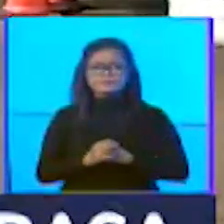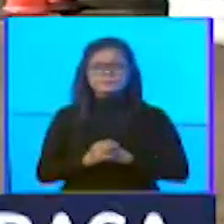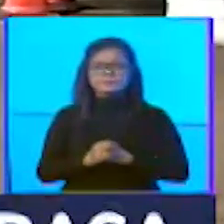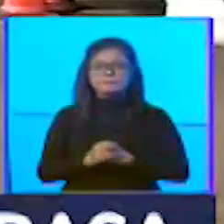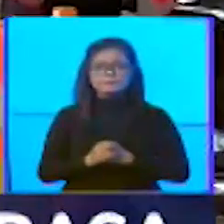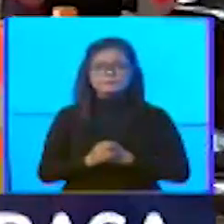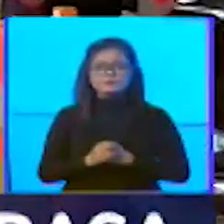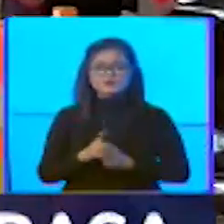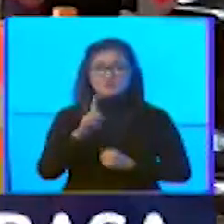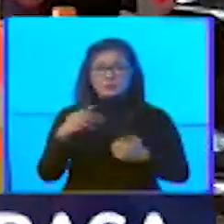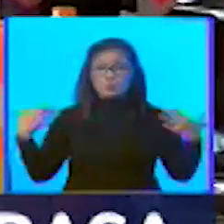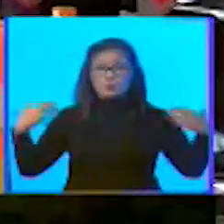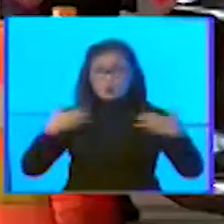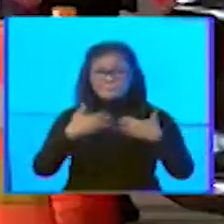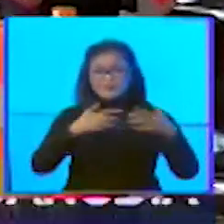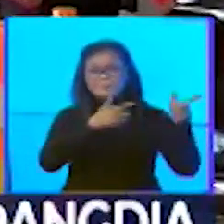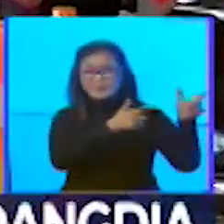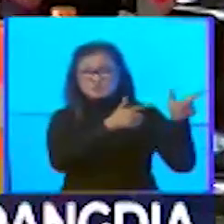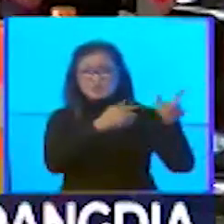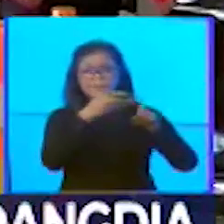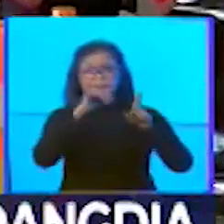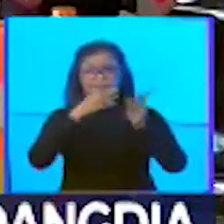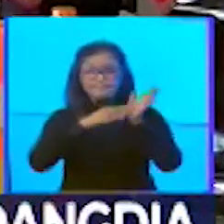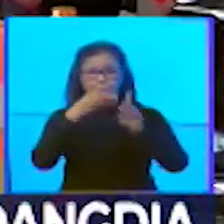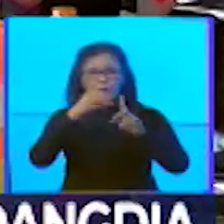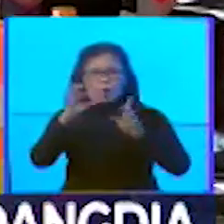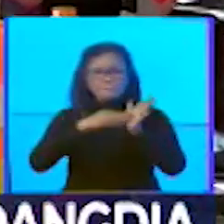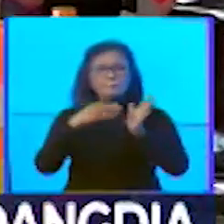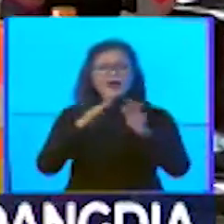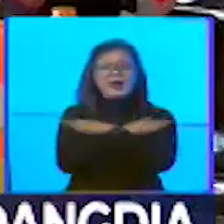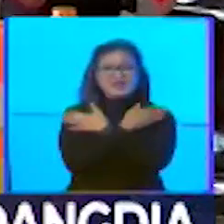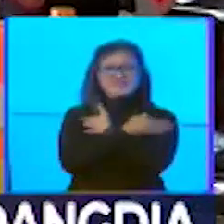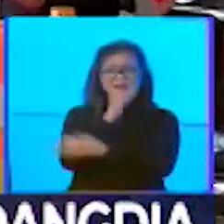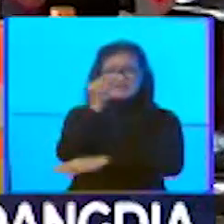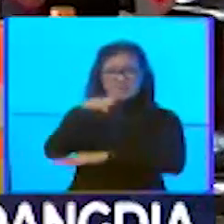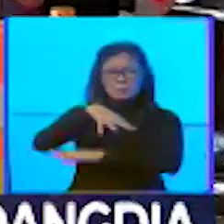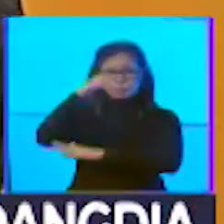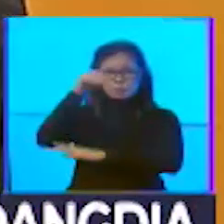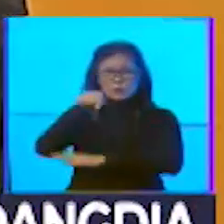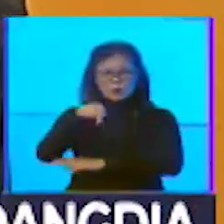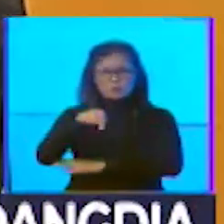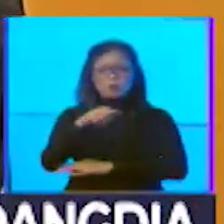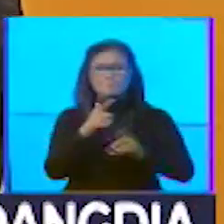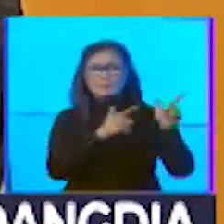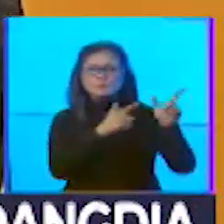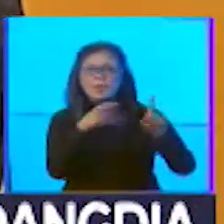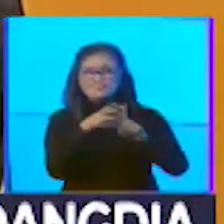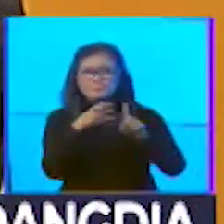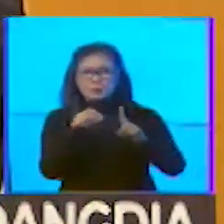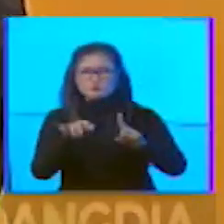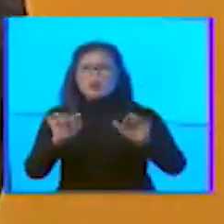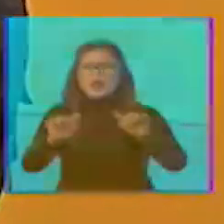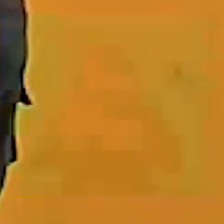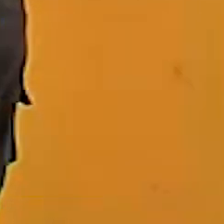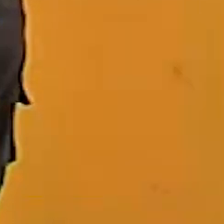Satu kompi pasukan Brimob Polda Aceh bersiaga di sekitar stasiun Gondangdia, Jakarta Pusat. Pasukan Brimob ini juga dilengkapi